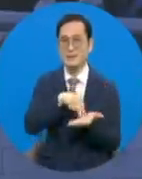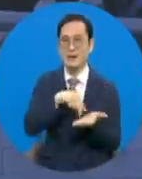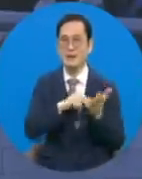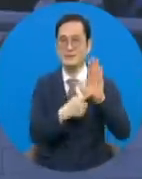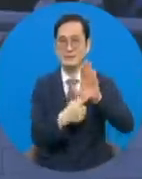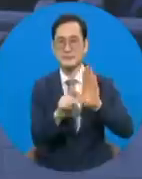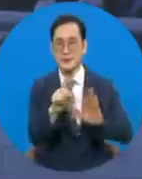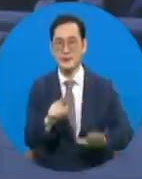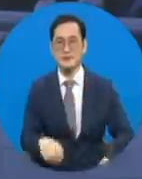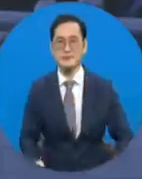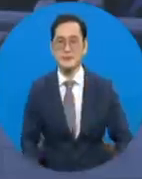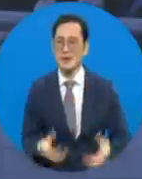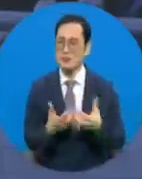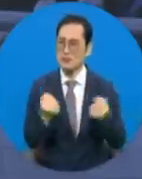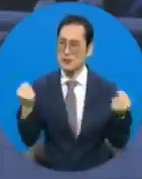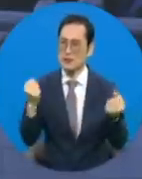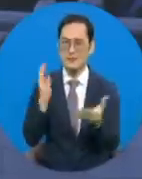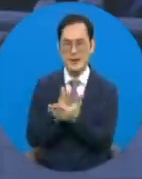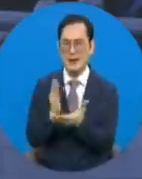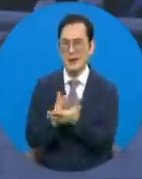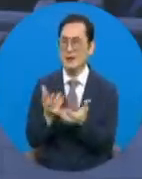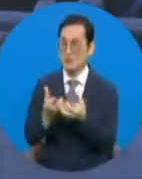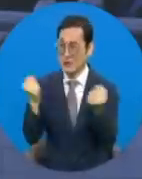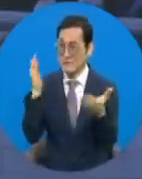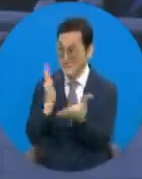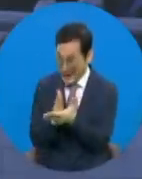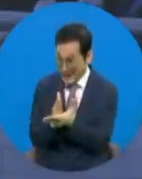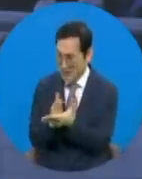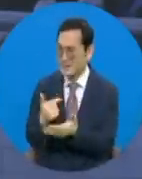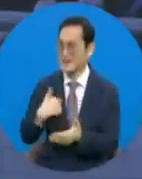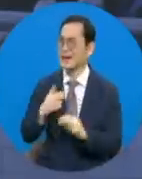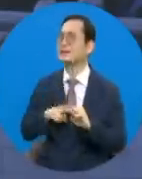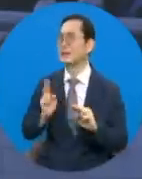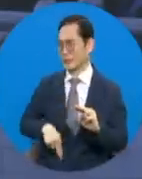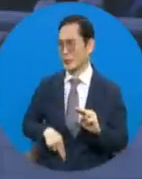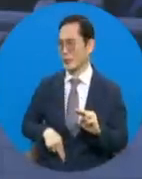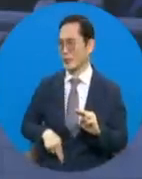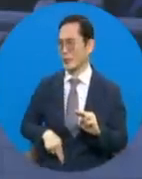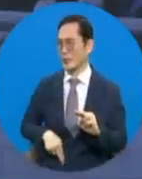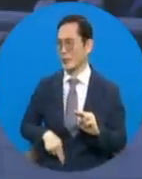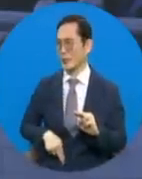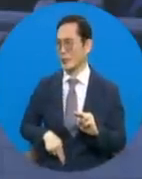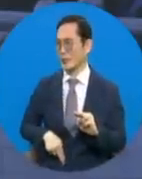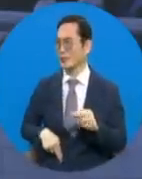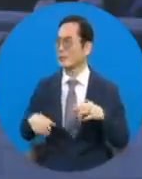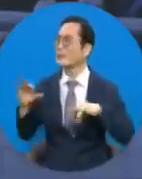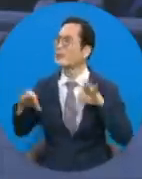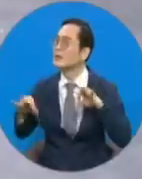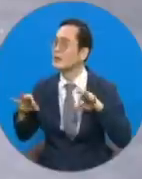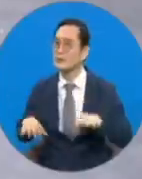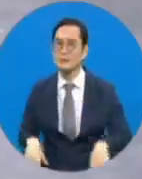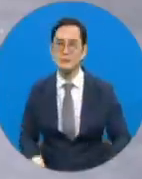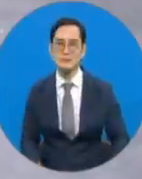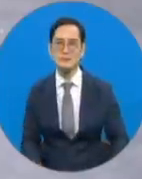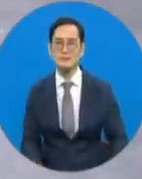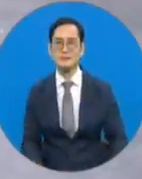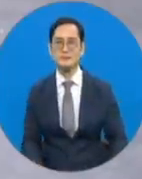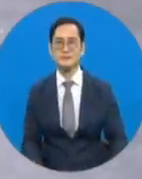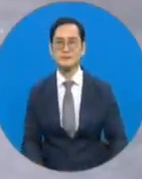내놨습니다. 분리징수 철회하면 사장직을 내놓겠다. 두 번째 이슈는 이겁니다.